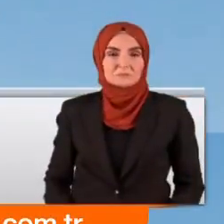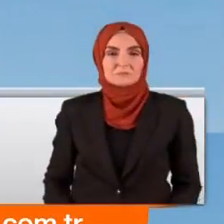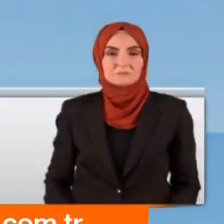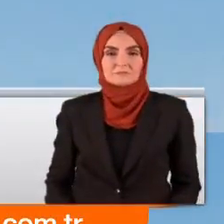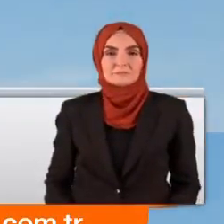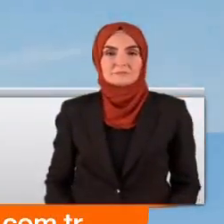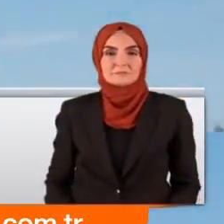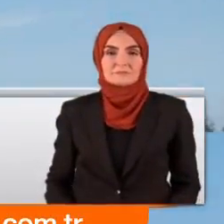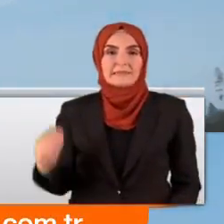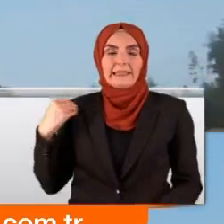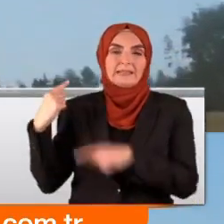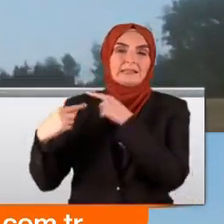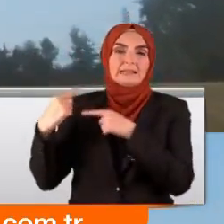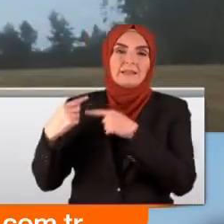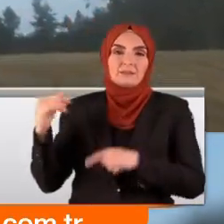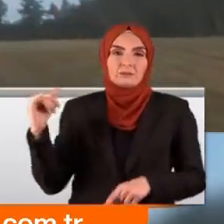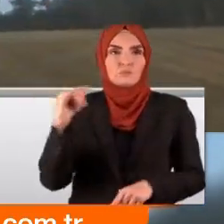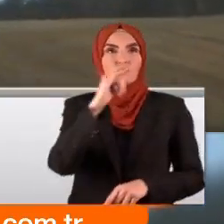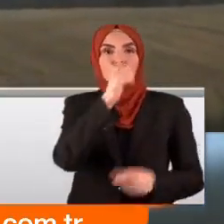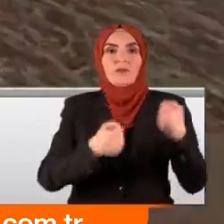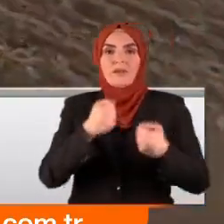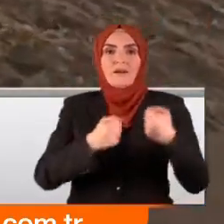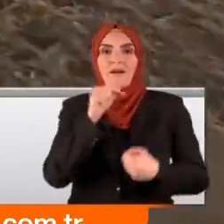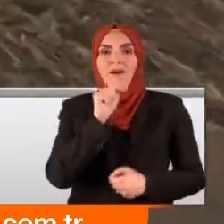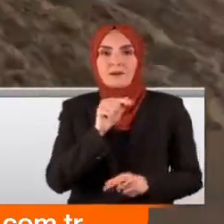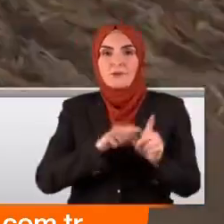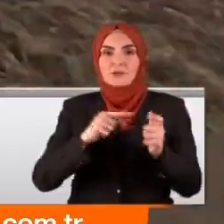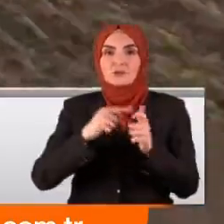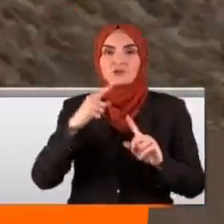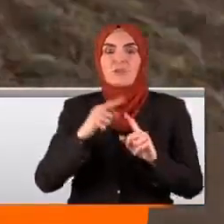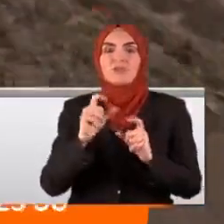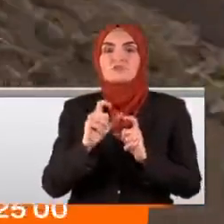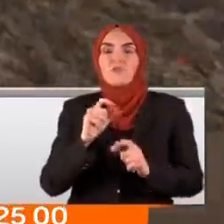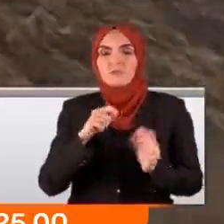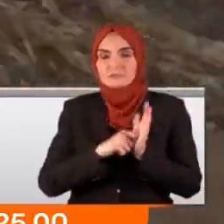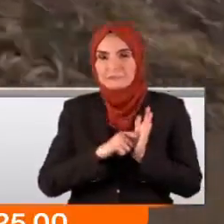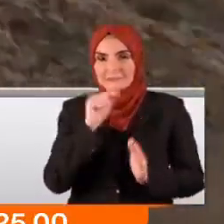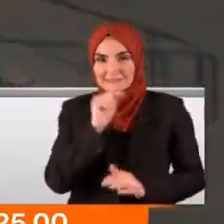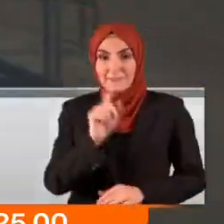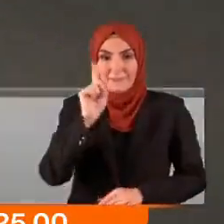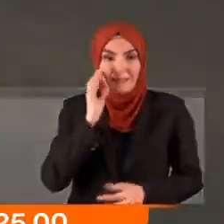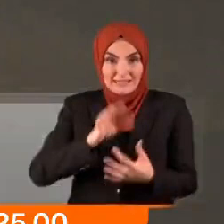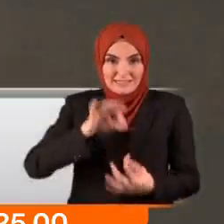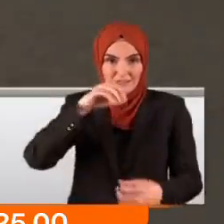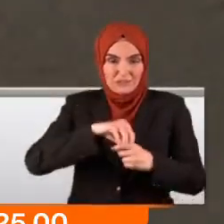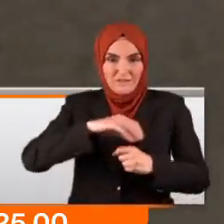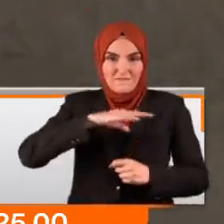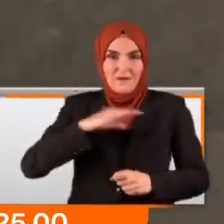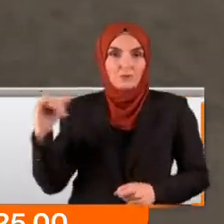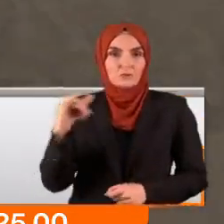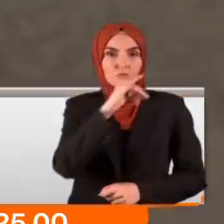Yeni nesil uçan araba Jetson'u yakında gökyüzünde görebilirsiniz. Çünkü ilk insanlı uçuşunu işte böyle